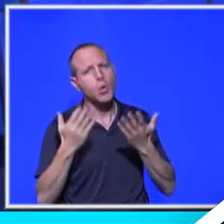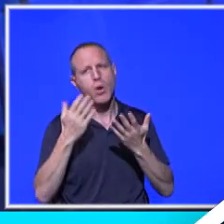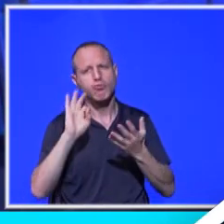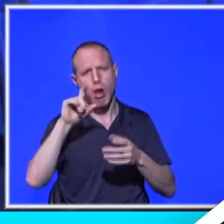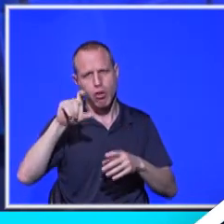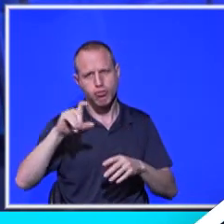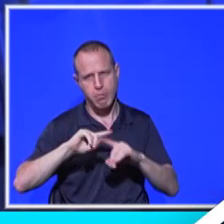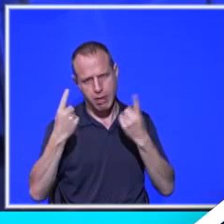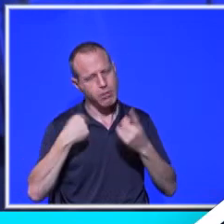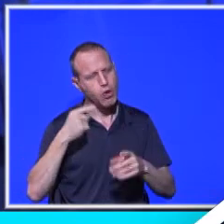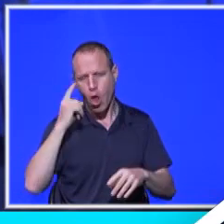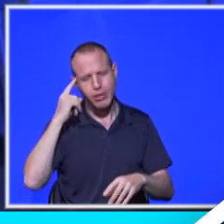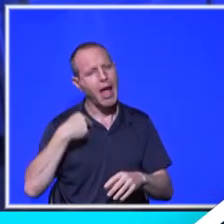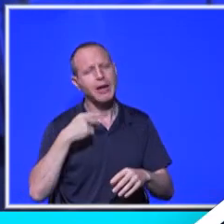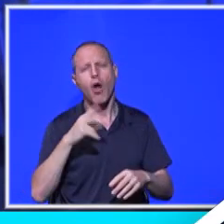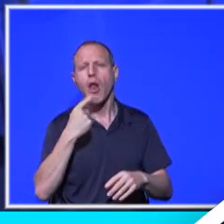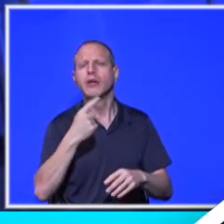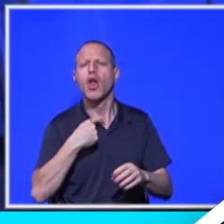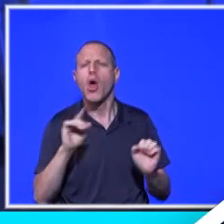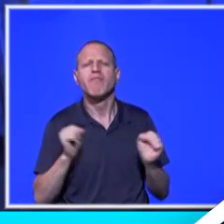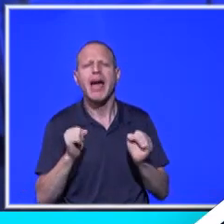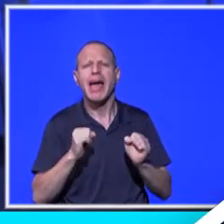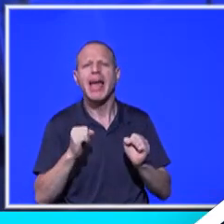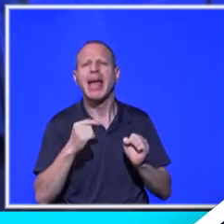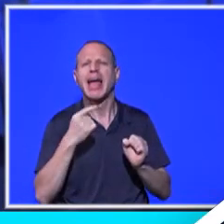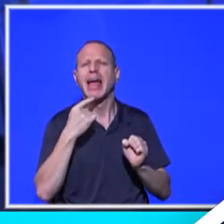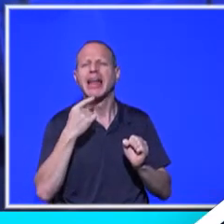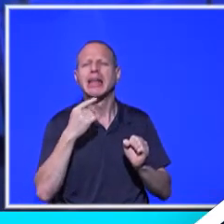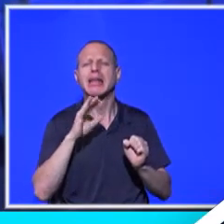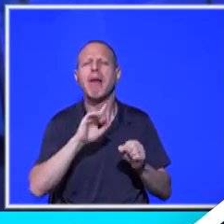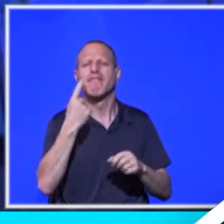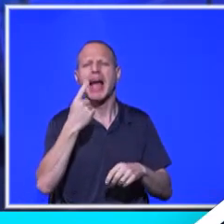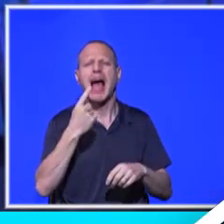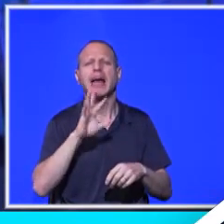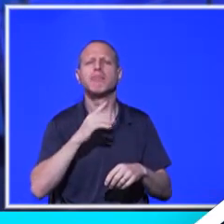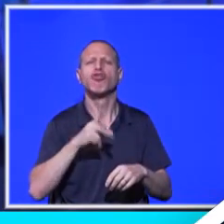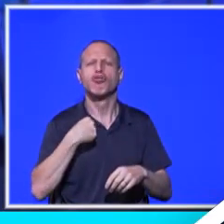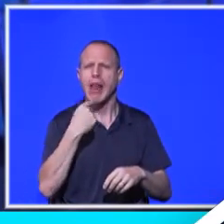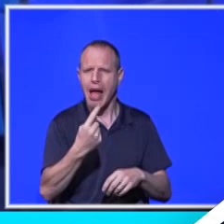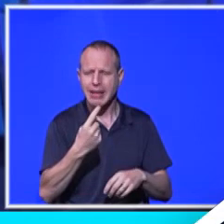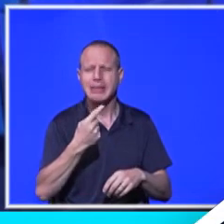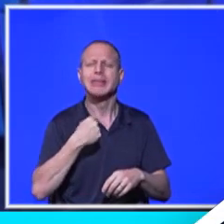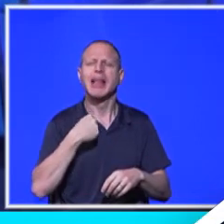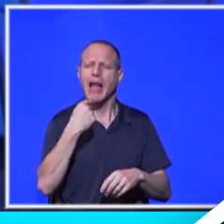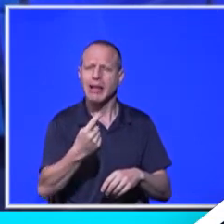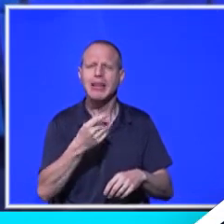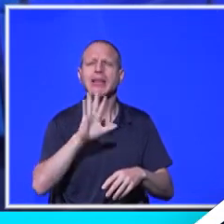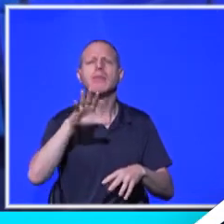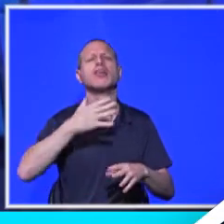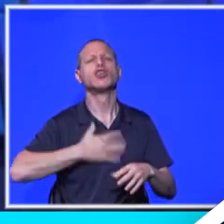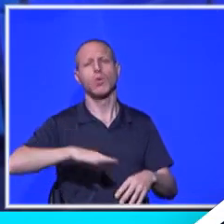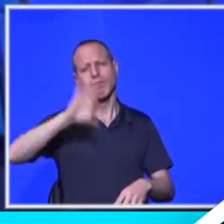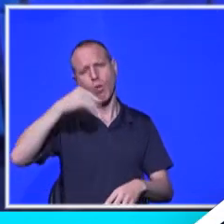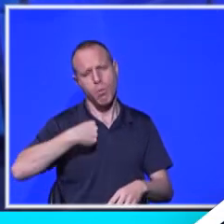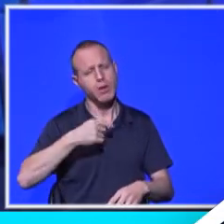יודע, אני יכול להגיד לך שאני לא מפחד מאף אחד, מה שיש לי להגיד, אני שם, ירצו, יצביעו לי, לא ירצו, לא יצביעו, לא קרה שום דבר. אני מתכוון להתמודד